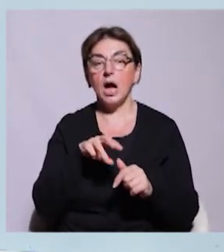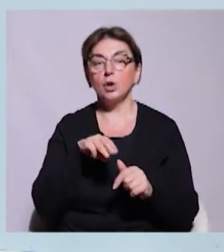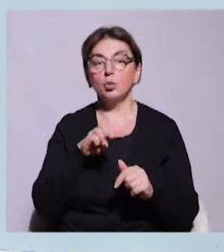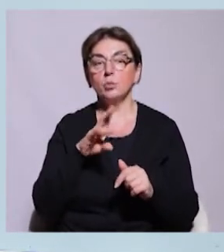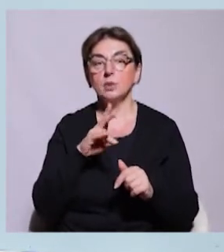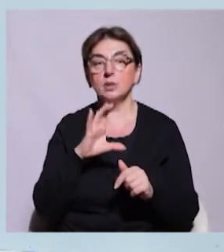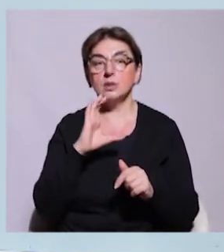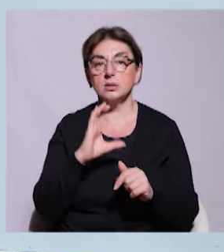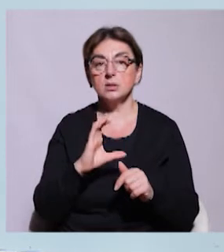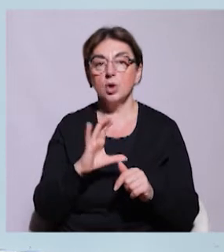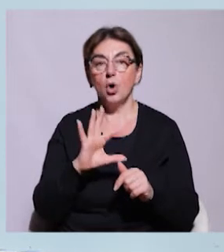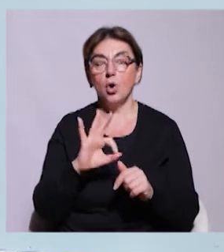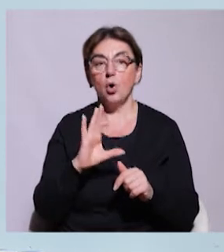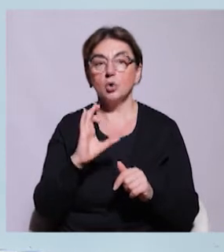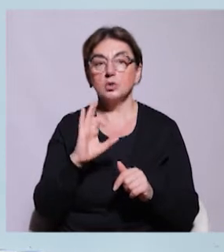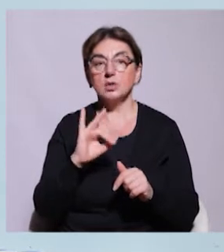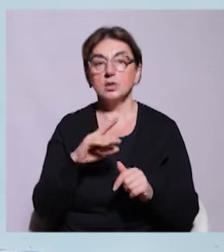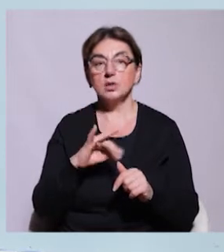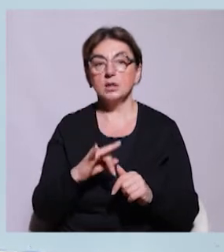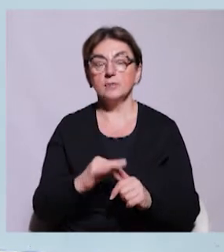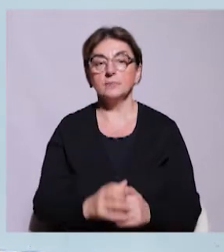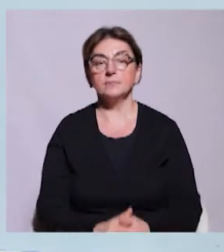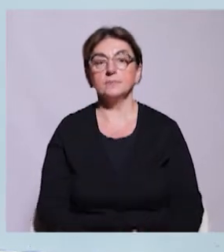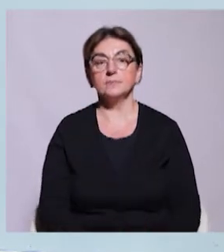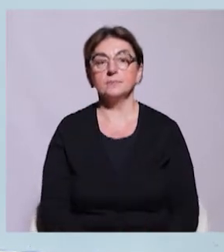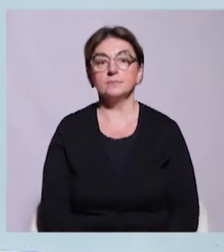შემდეგნაირი: ალუმინის ოქსიდი.